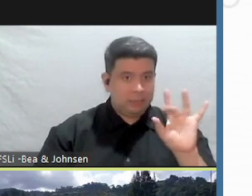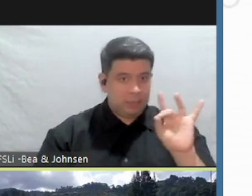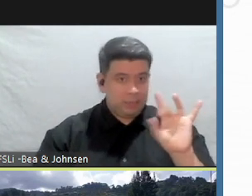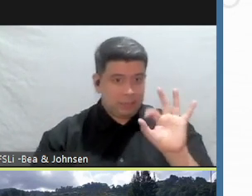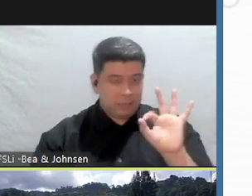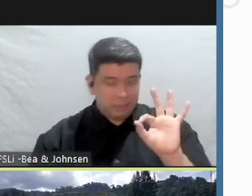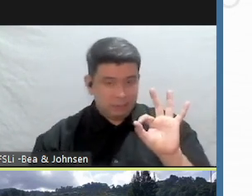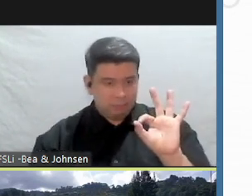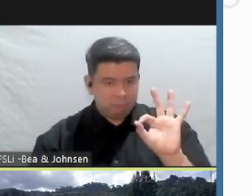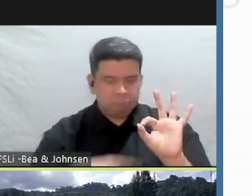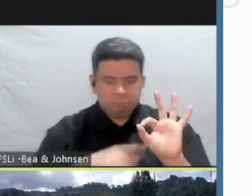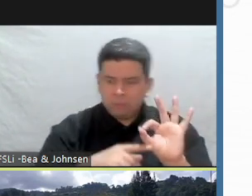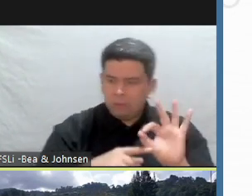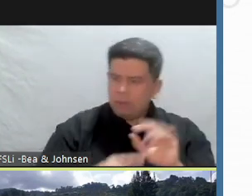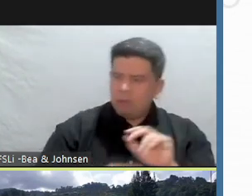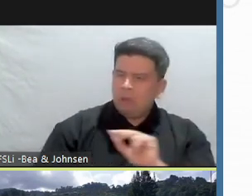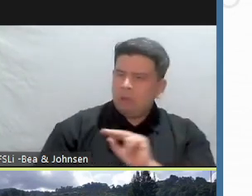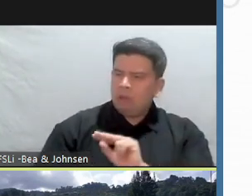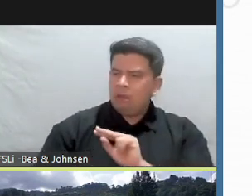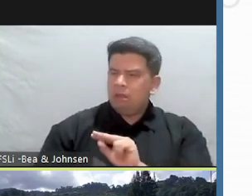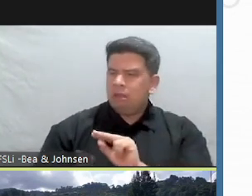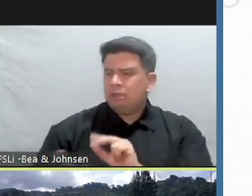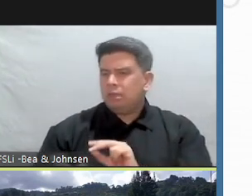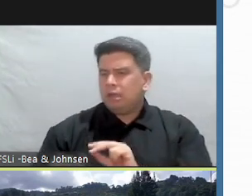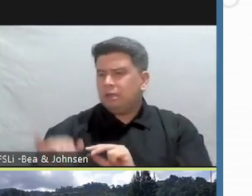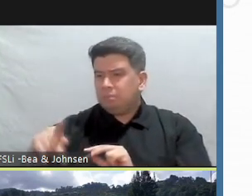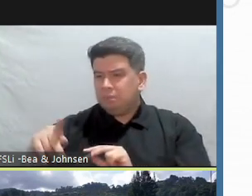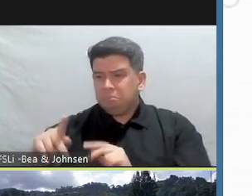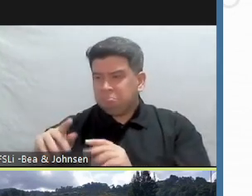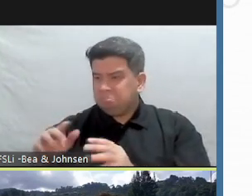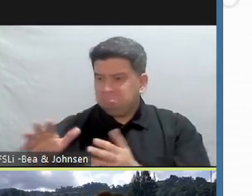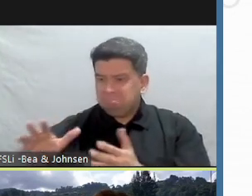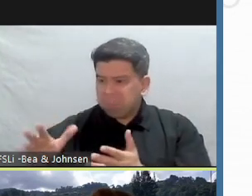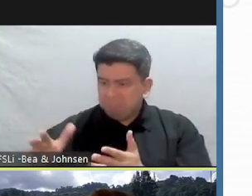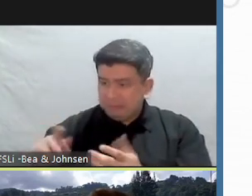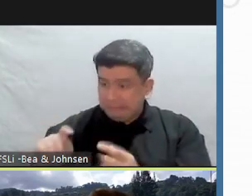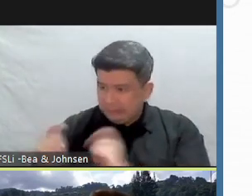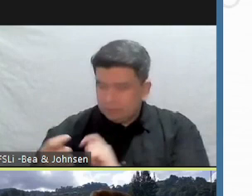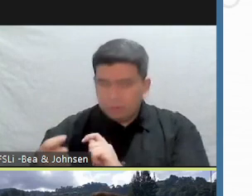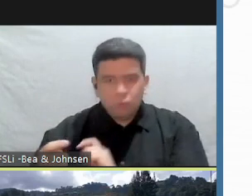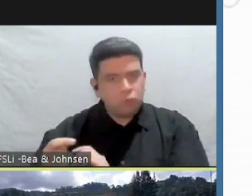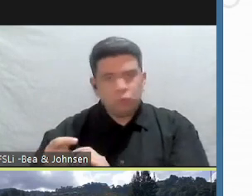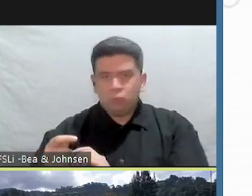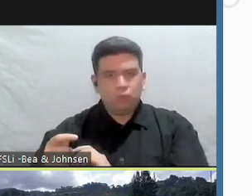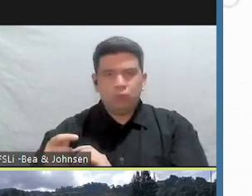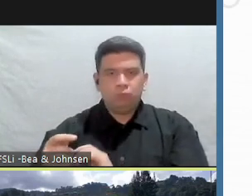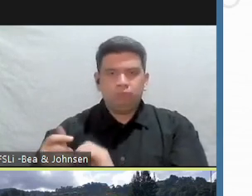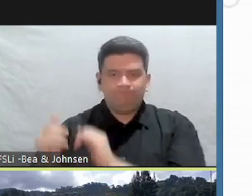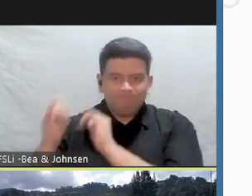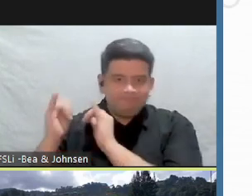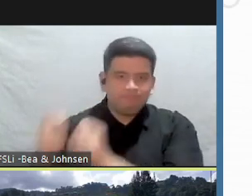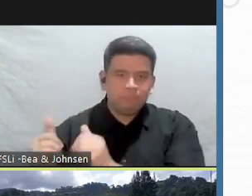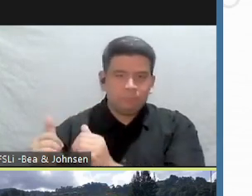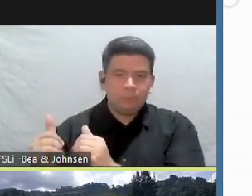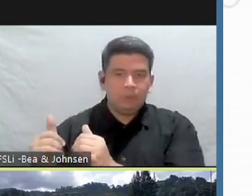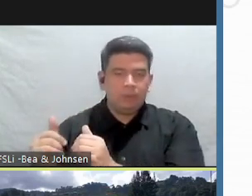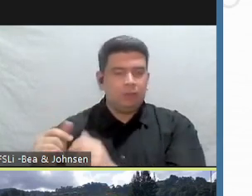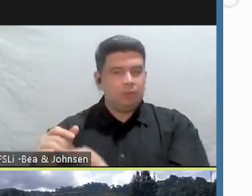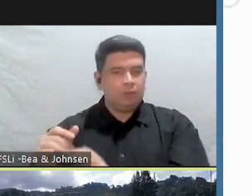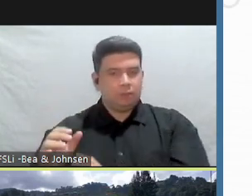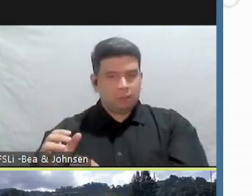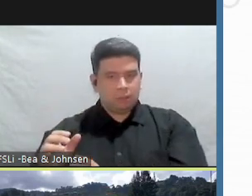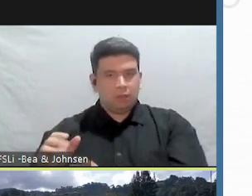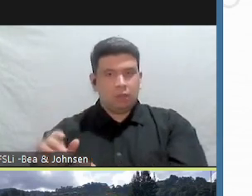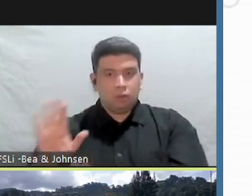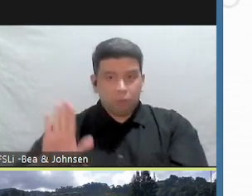ay nagpapalakas ng mga kaalaman, ano, ng lingwahe ng mga IP at dapat ituro to sa eskwelahan, ano?